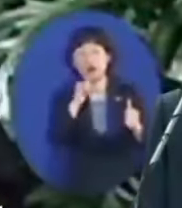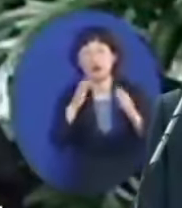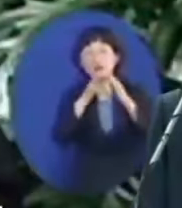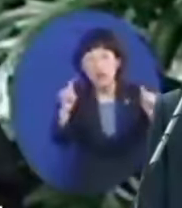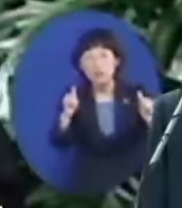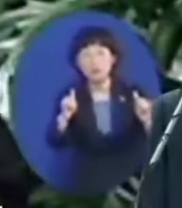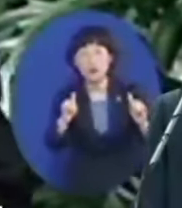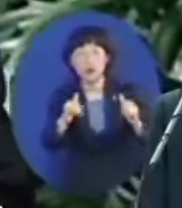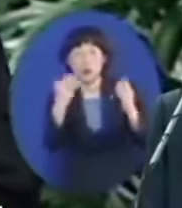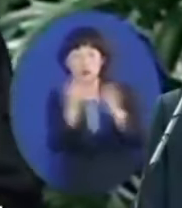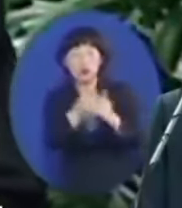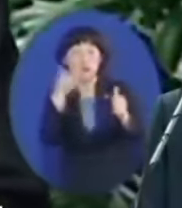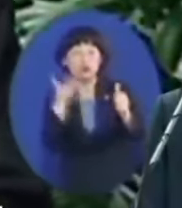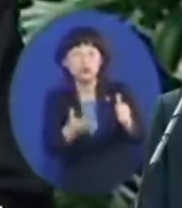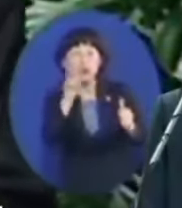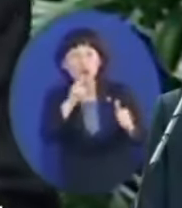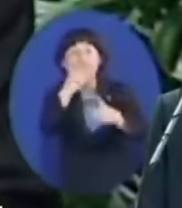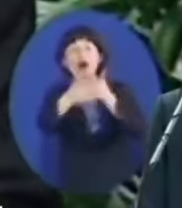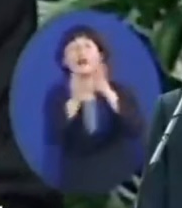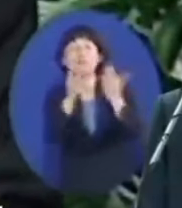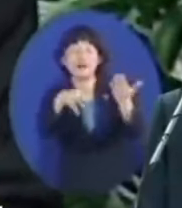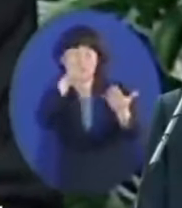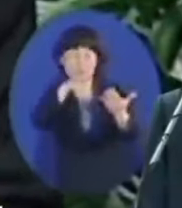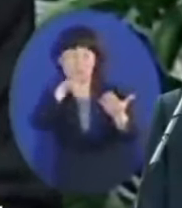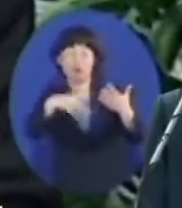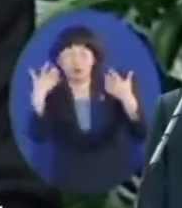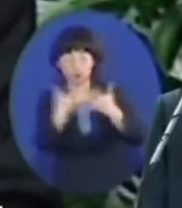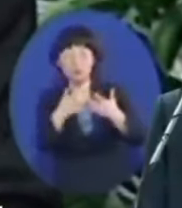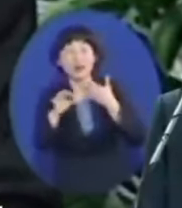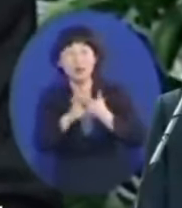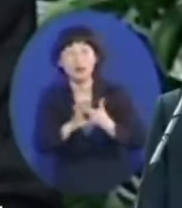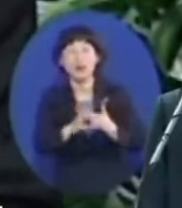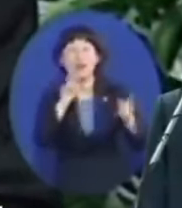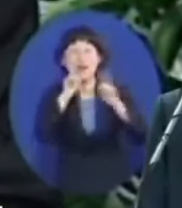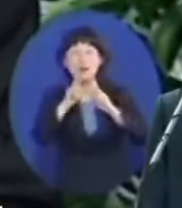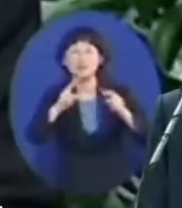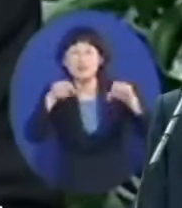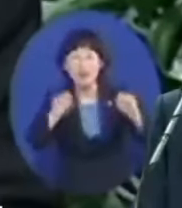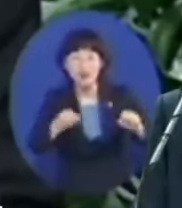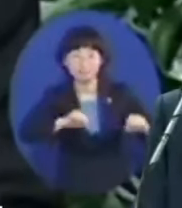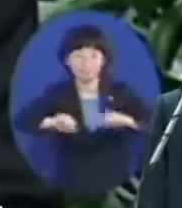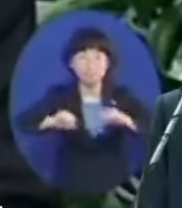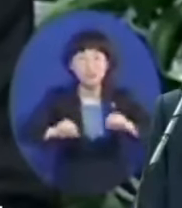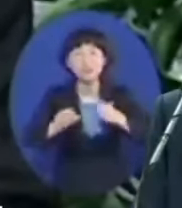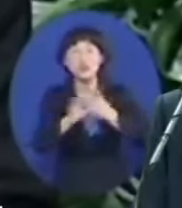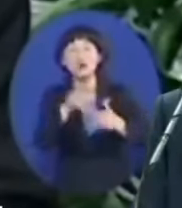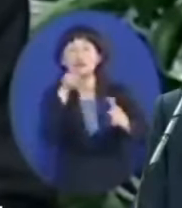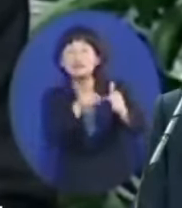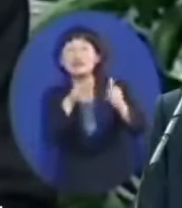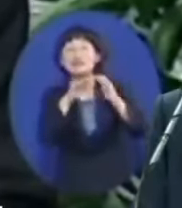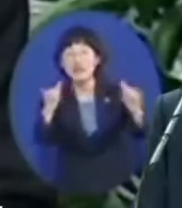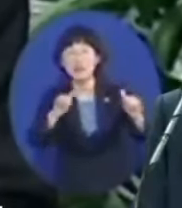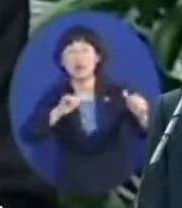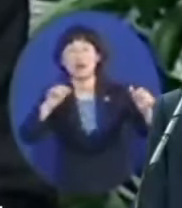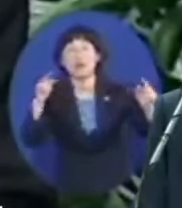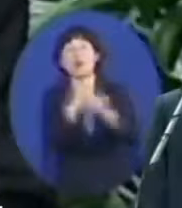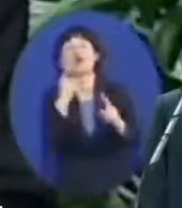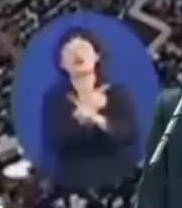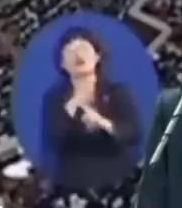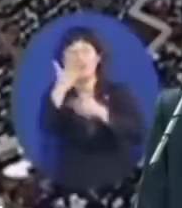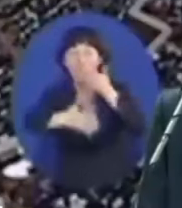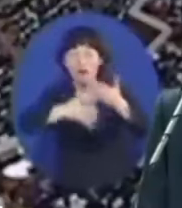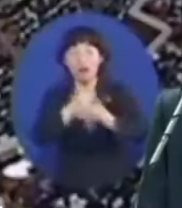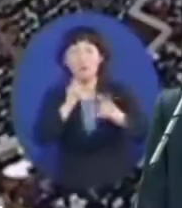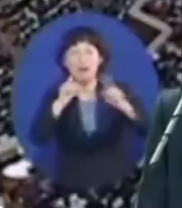것은 말씀을 읽어야 되는 것입니다. 말씀으로 충만하면 말씀이 살아 움직여서 그 사람을 변화시키는 것입니다. 하나님의